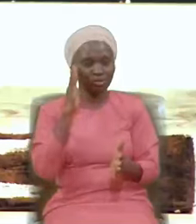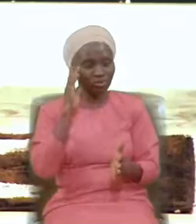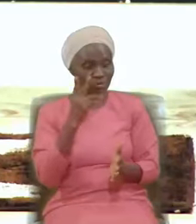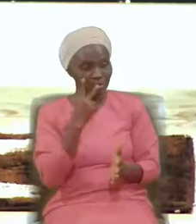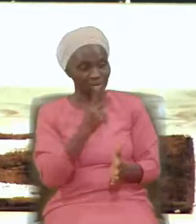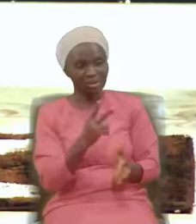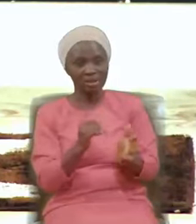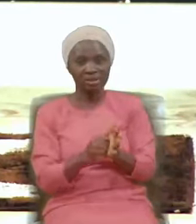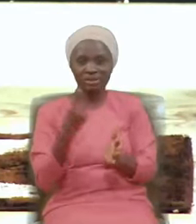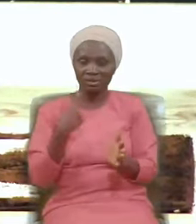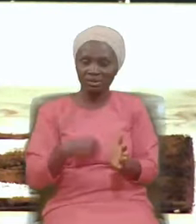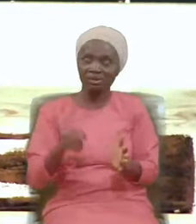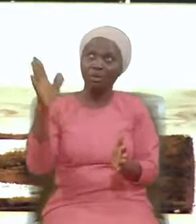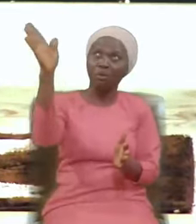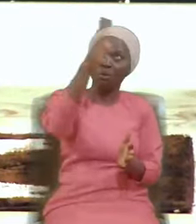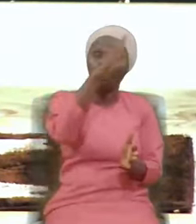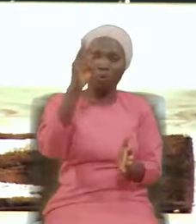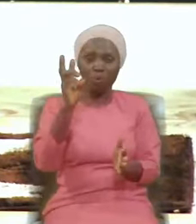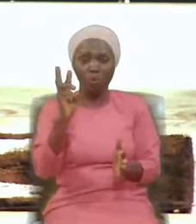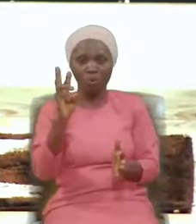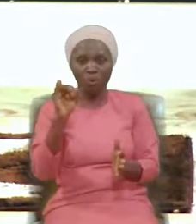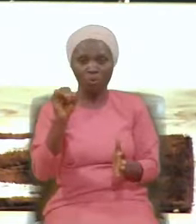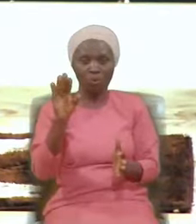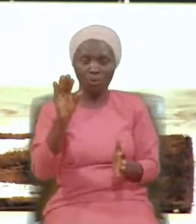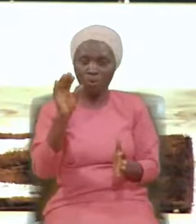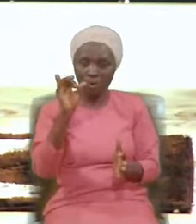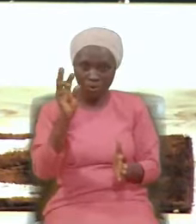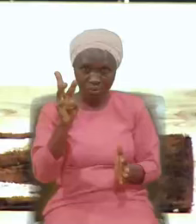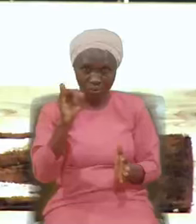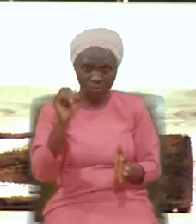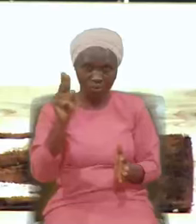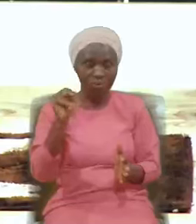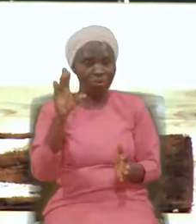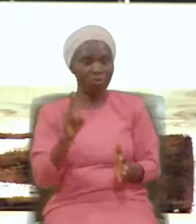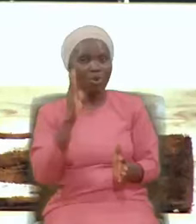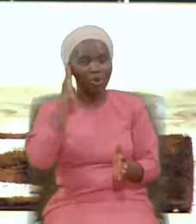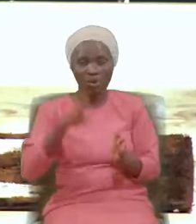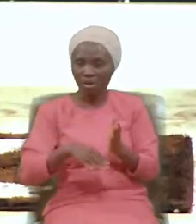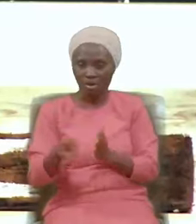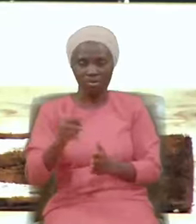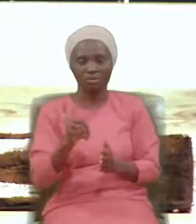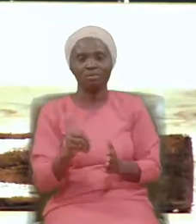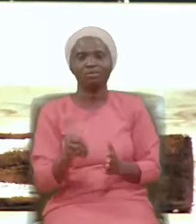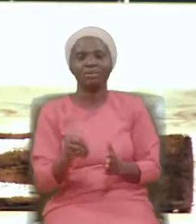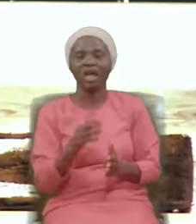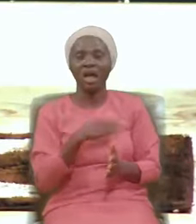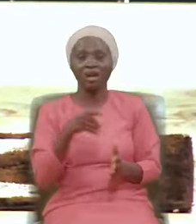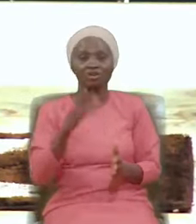un tourbillon les dispersera. Mais toi, tu te réjouiras en